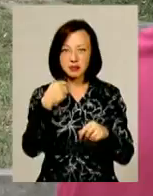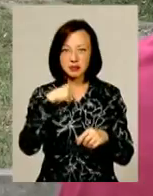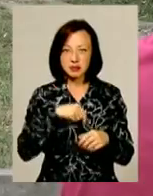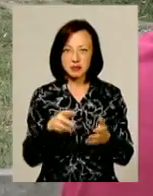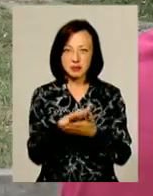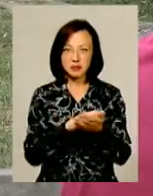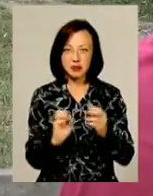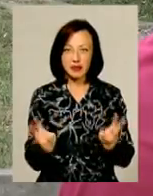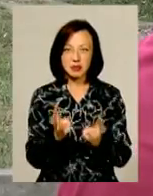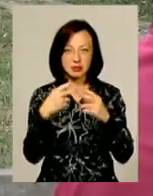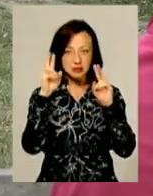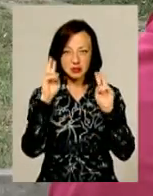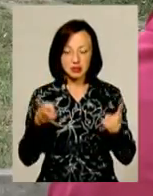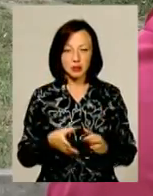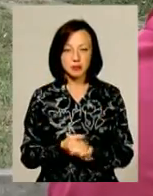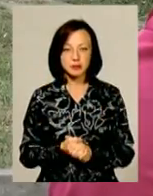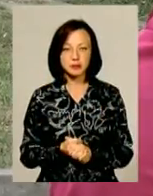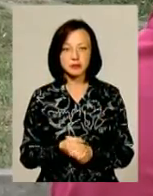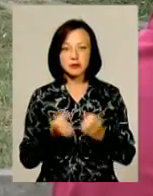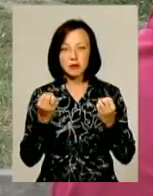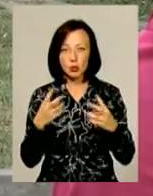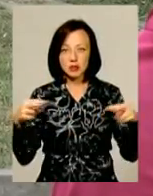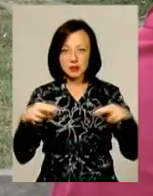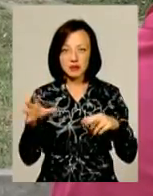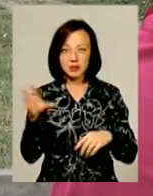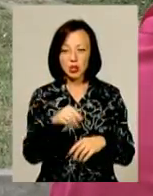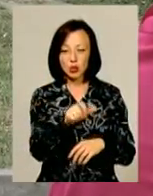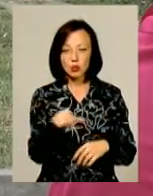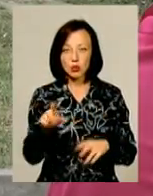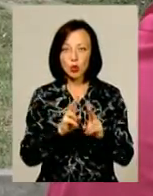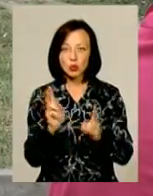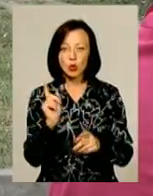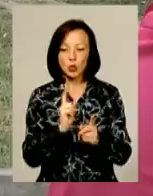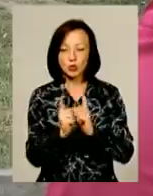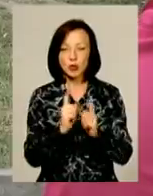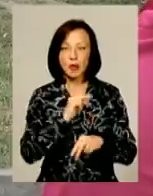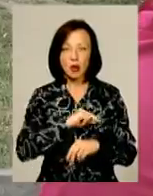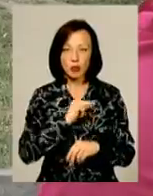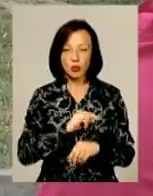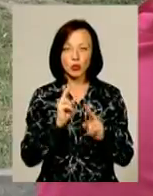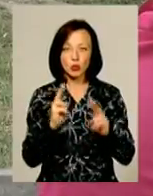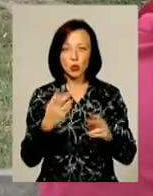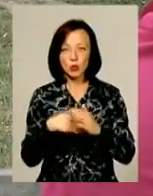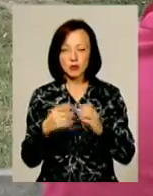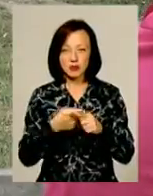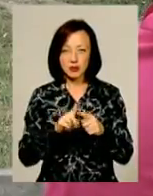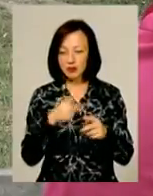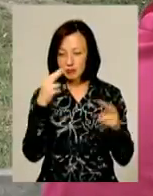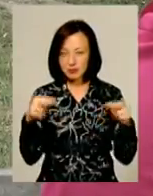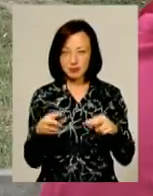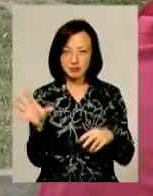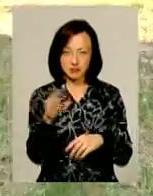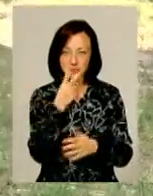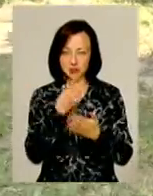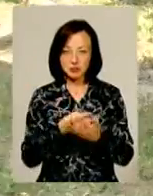видать, все горить, я не знаю. Просто на глазах у всіх людей, хто йшов на роботу, хто уходив, це все на глазах